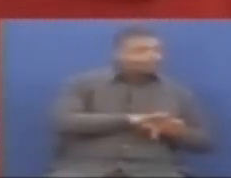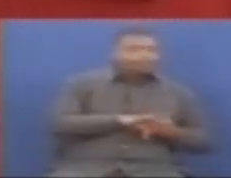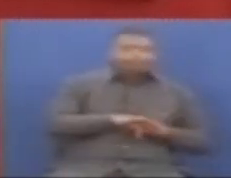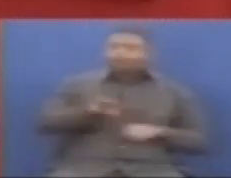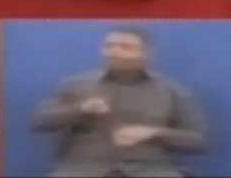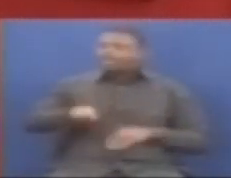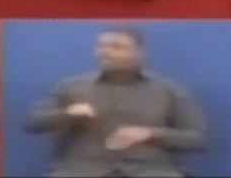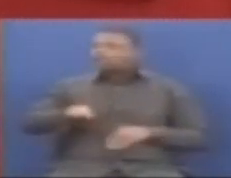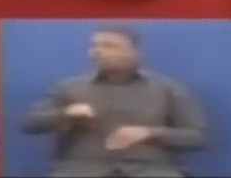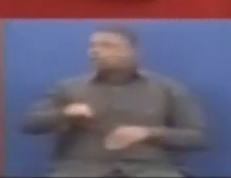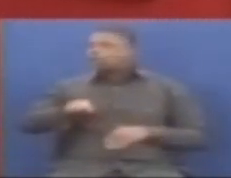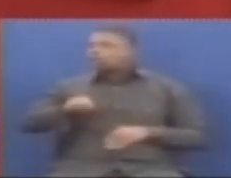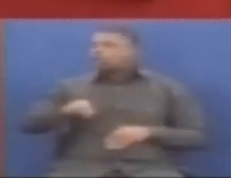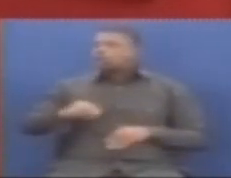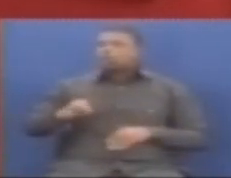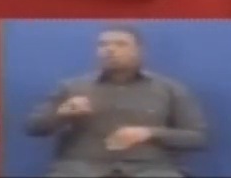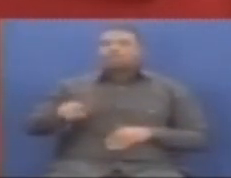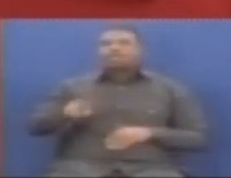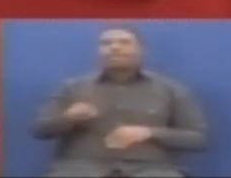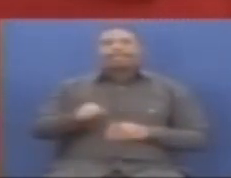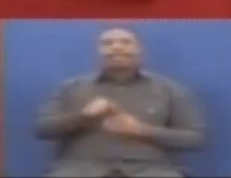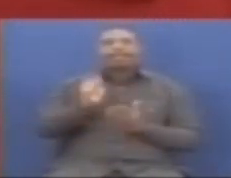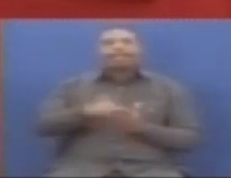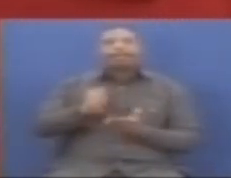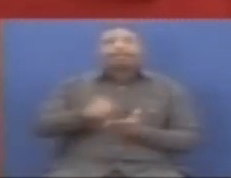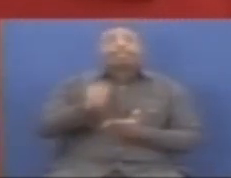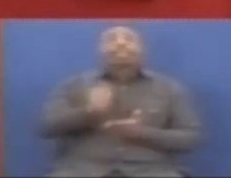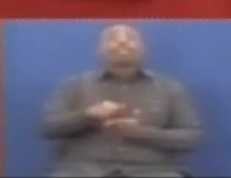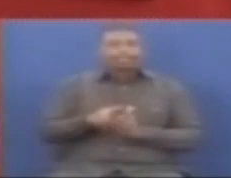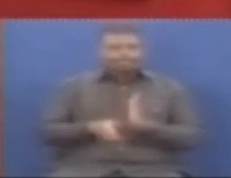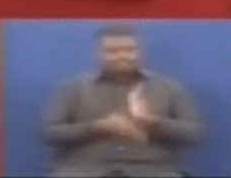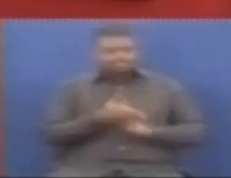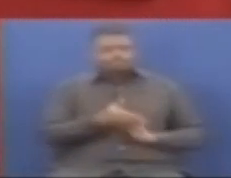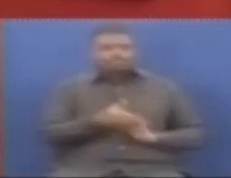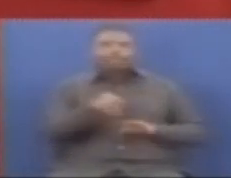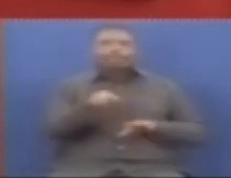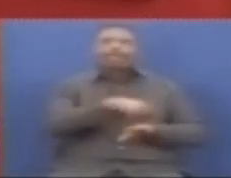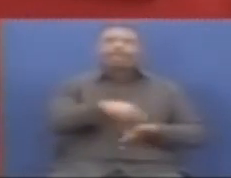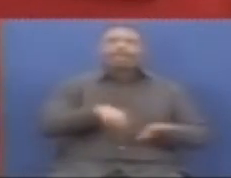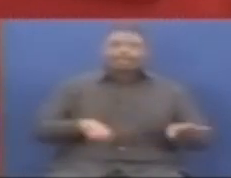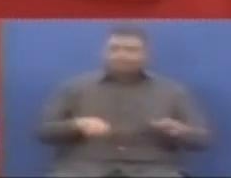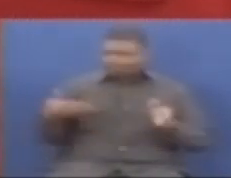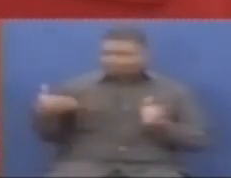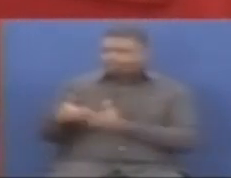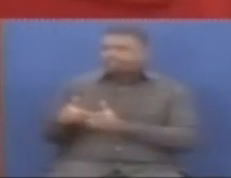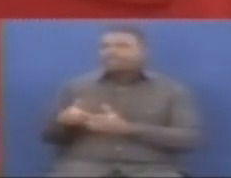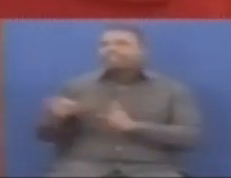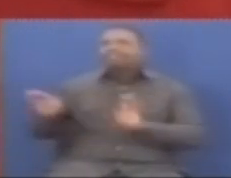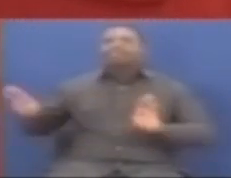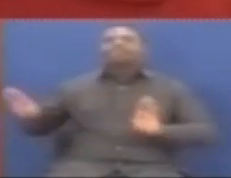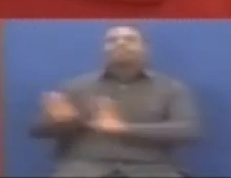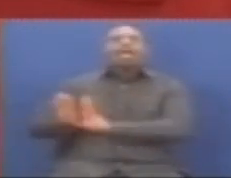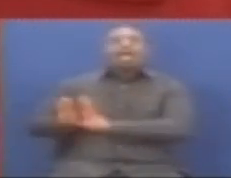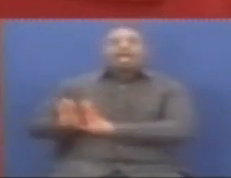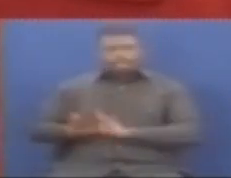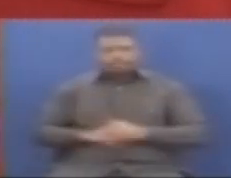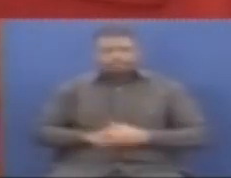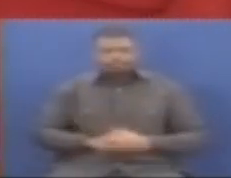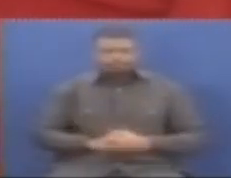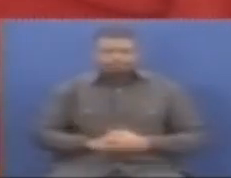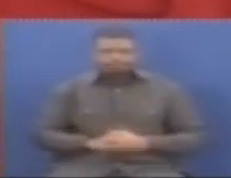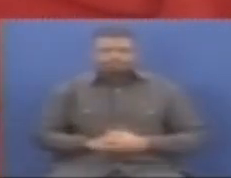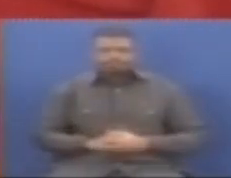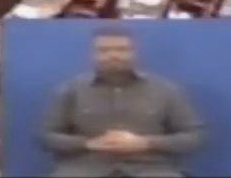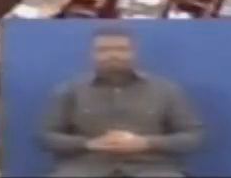22 ilifanyika ujenzi kuweka kokoto kilomita zote 22, lakini kuna maeneo ambayo barabara ilipanuliwa na